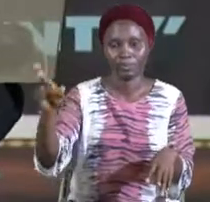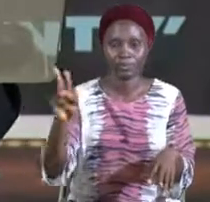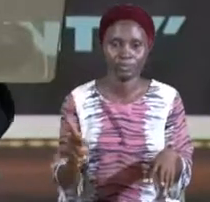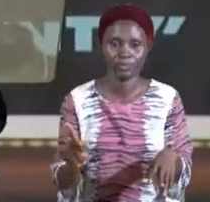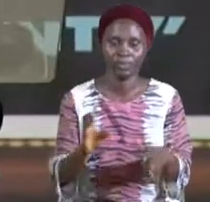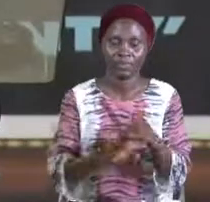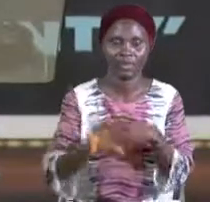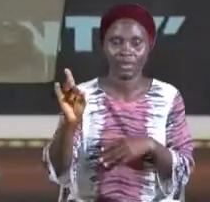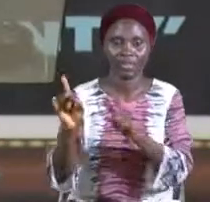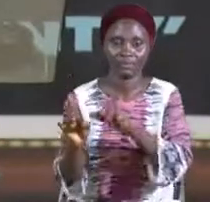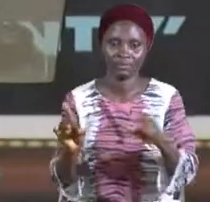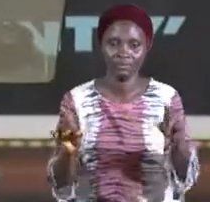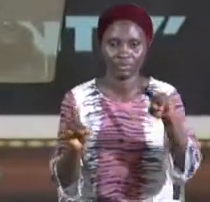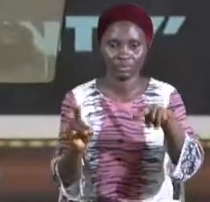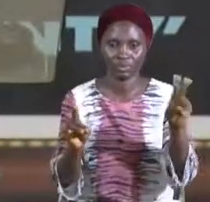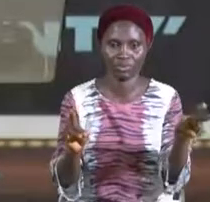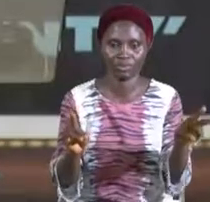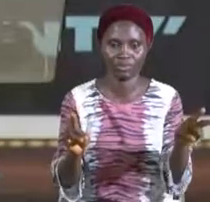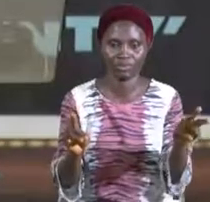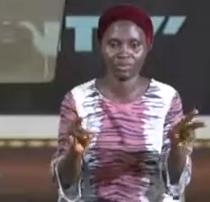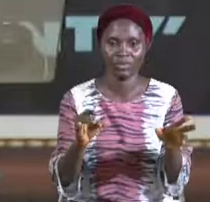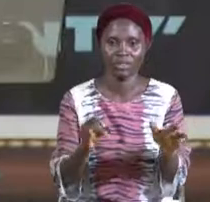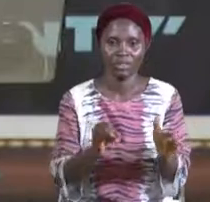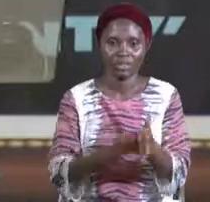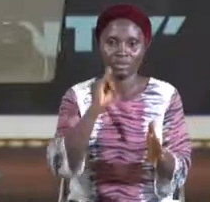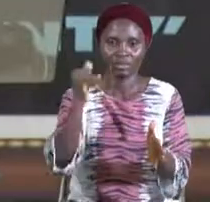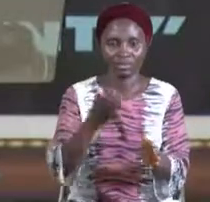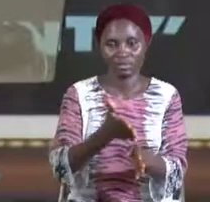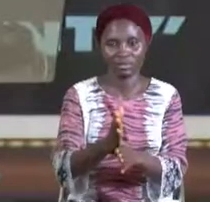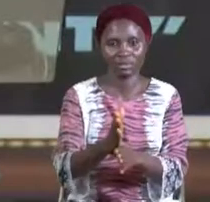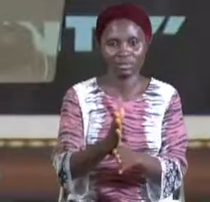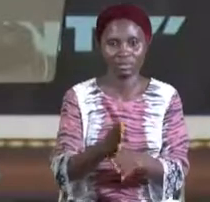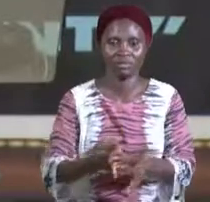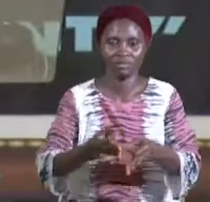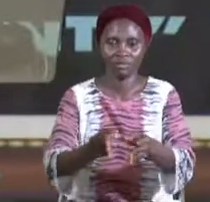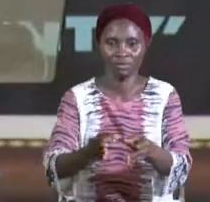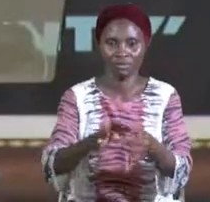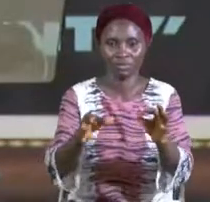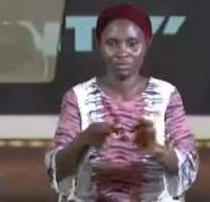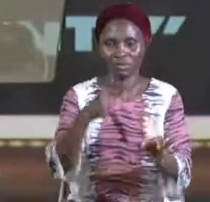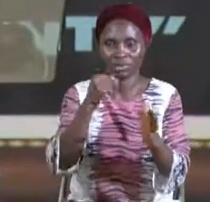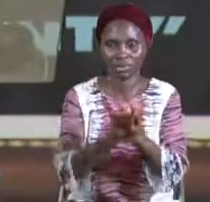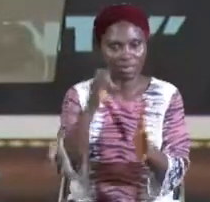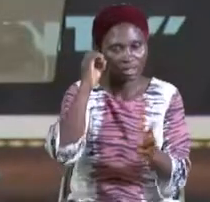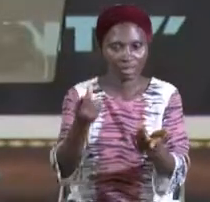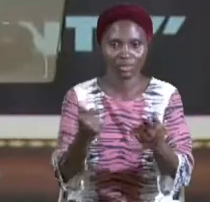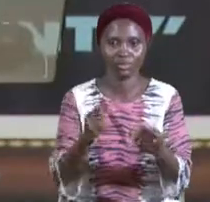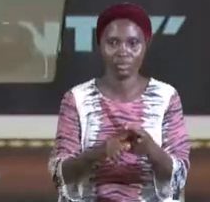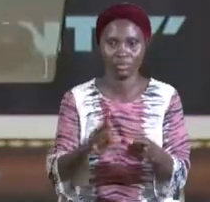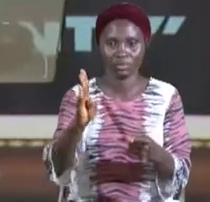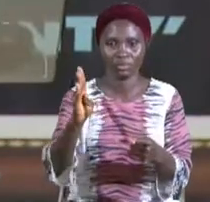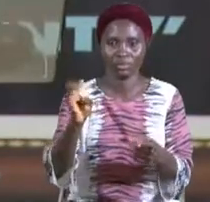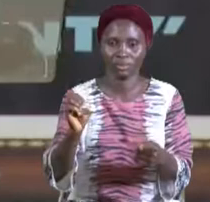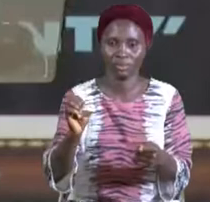8, verset 22. C'est une histoire directe. Il dit, ils se rendirent à Bethsaida et